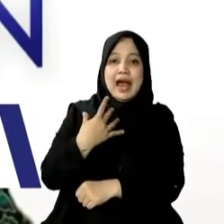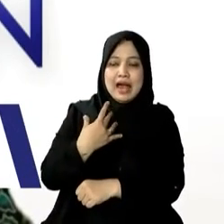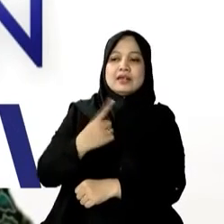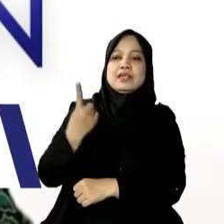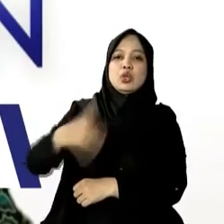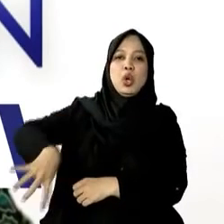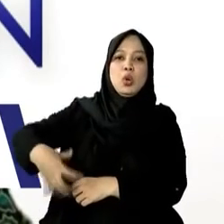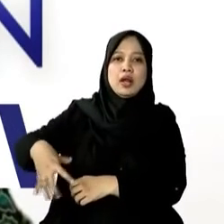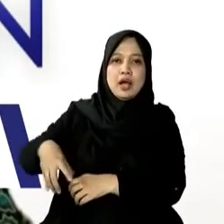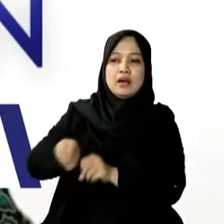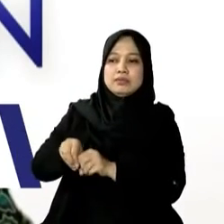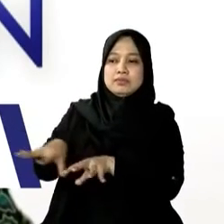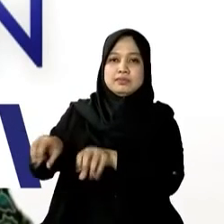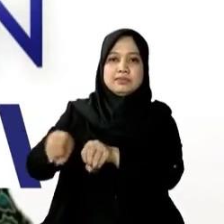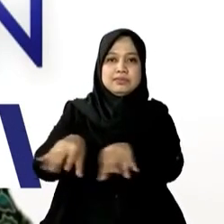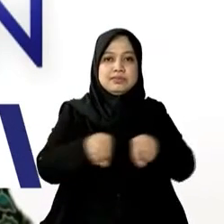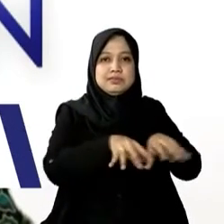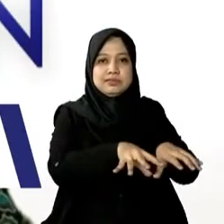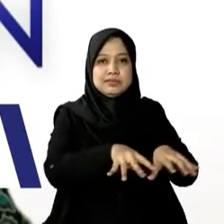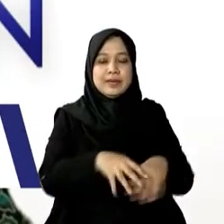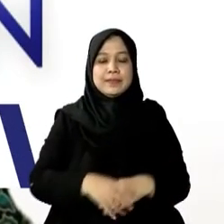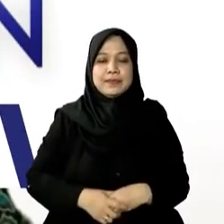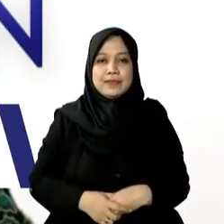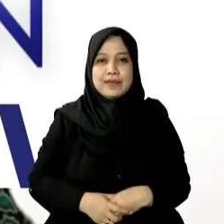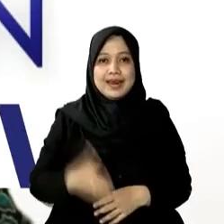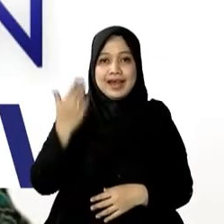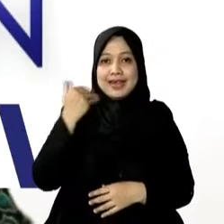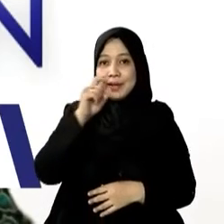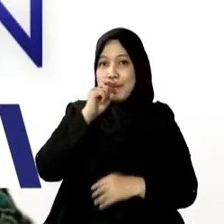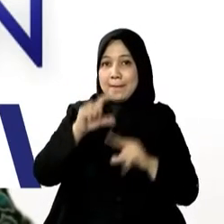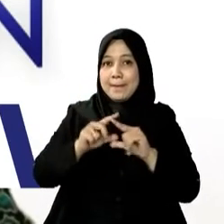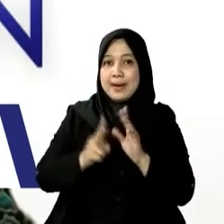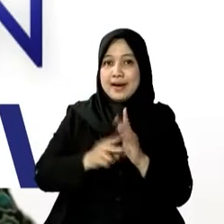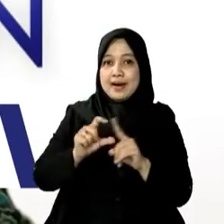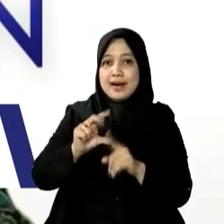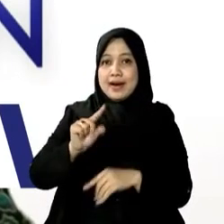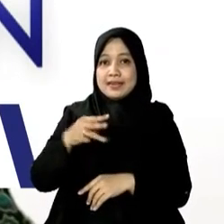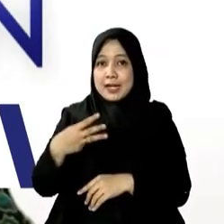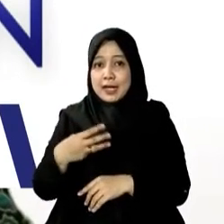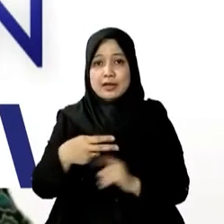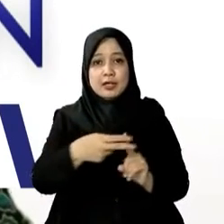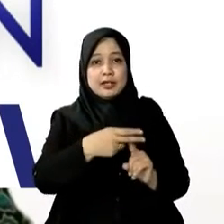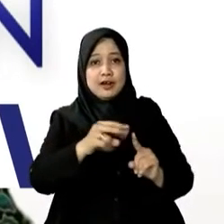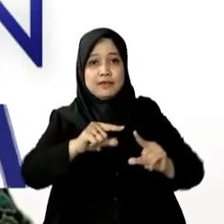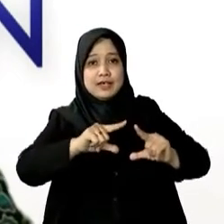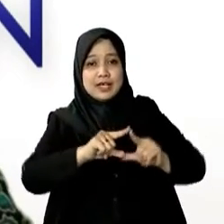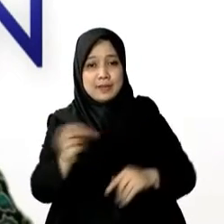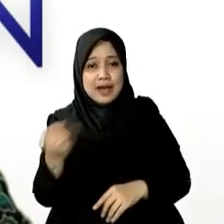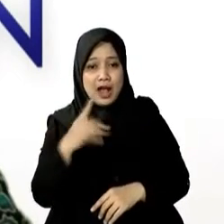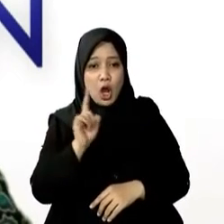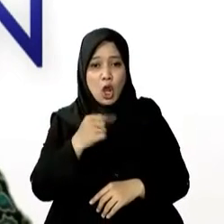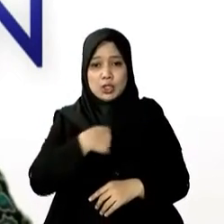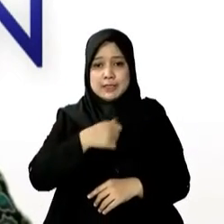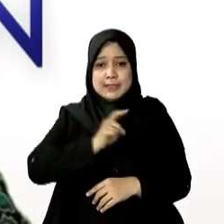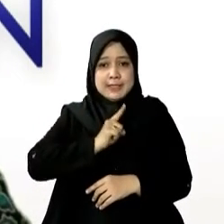masalahnya itu kita teguh semua seperti tadi bilang sama Vira Vira kalau kita nggak peduli